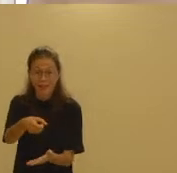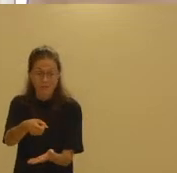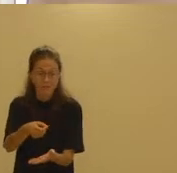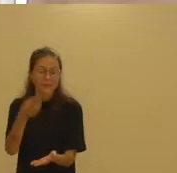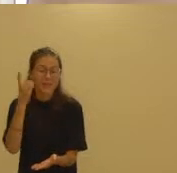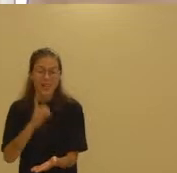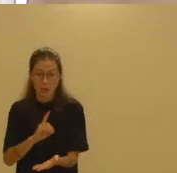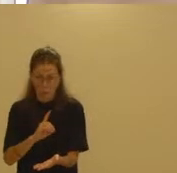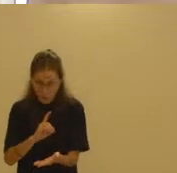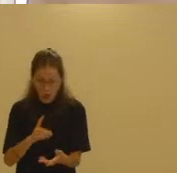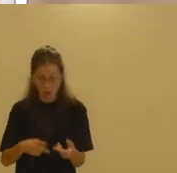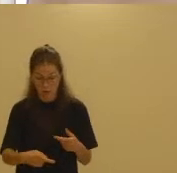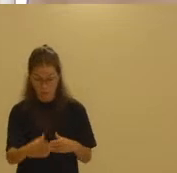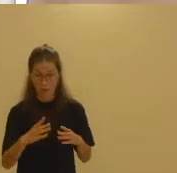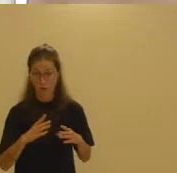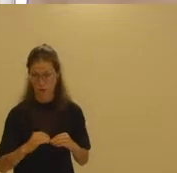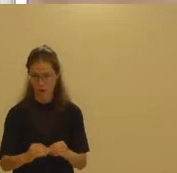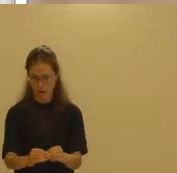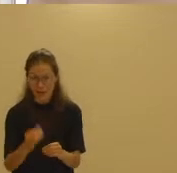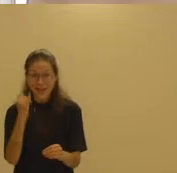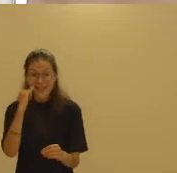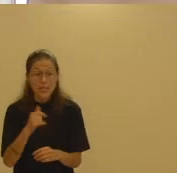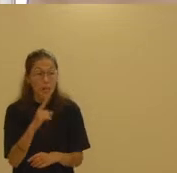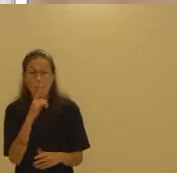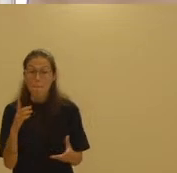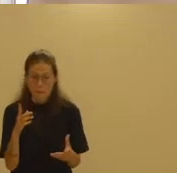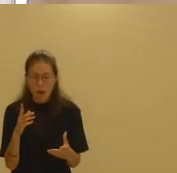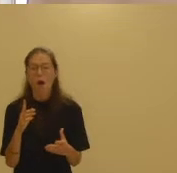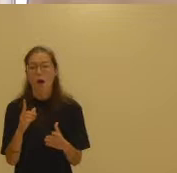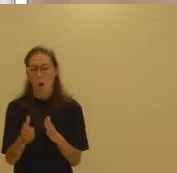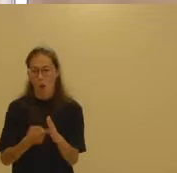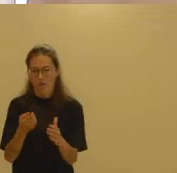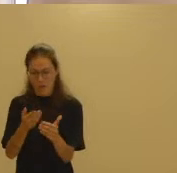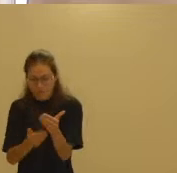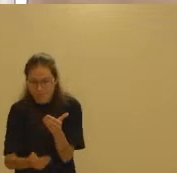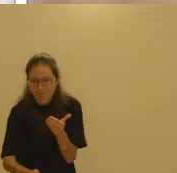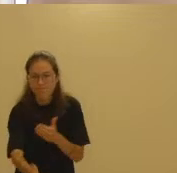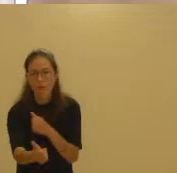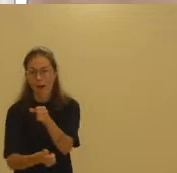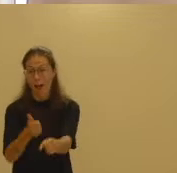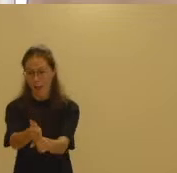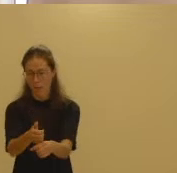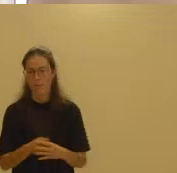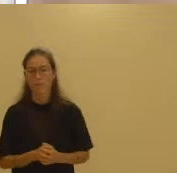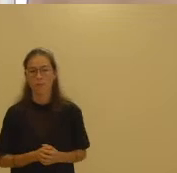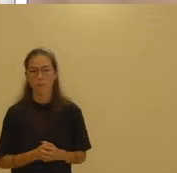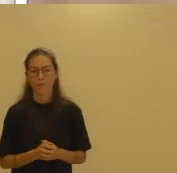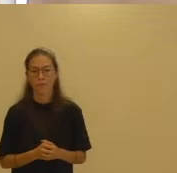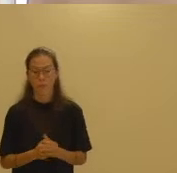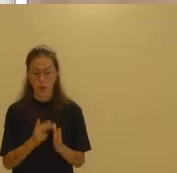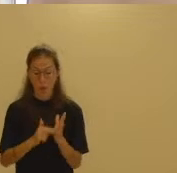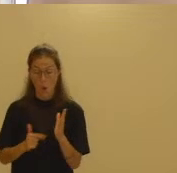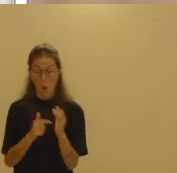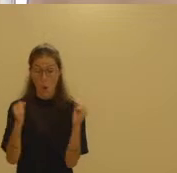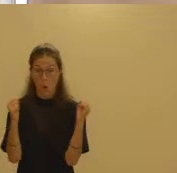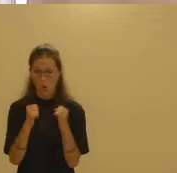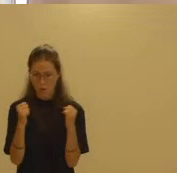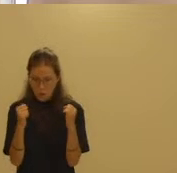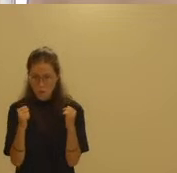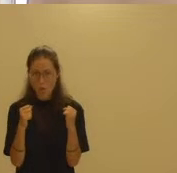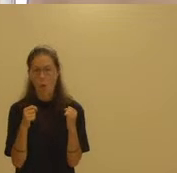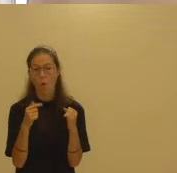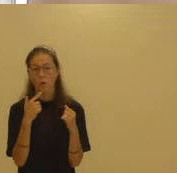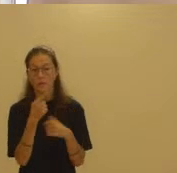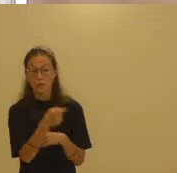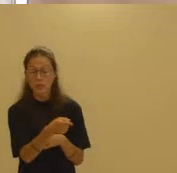année d'un renouvellement par tacite reconduction pour une période de 1 an. Pour la durée de la convention, la fourrière adressera à la ville